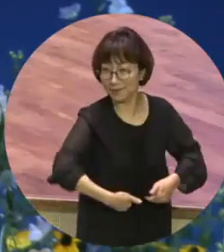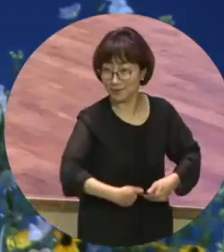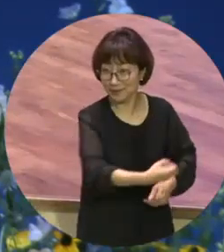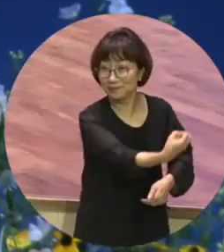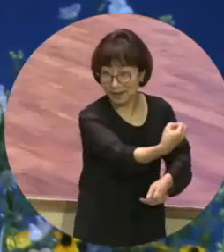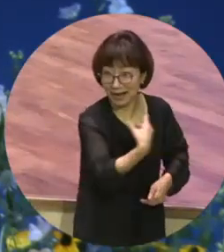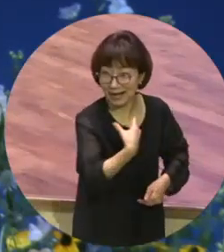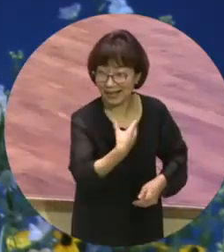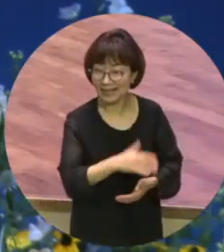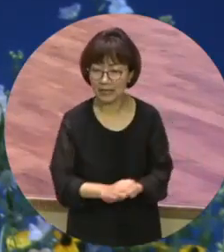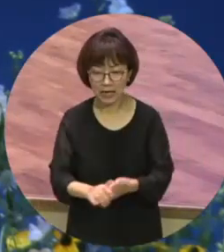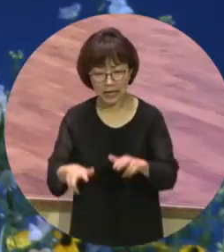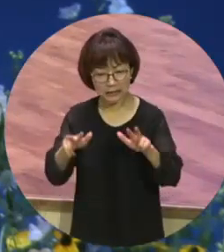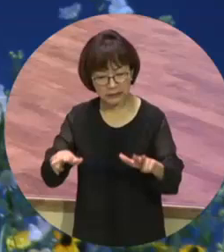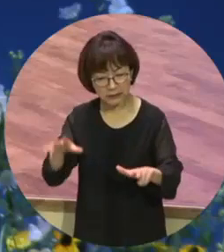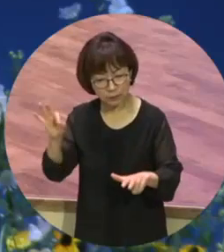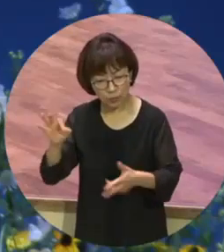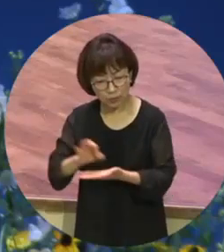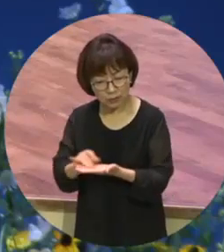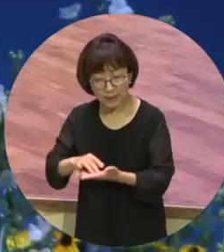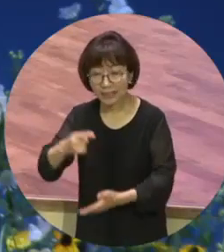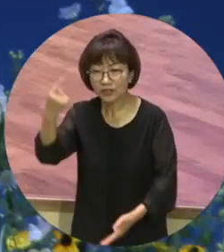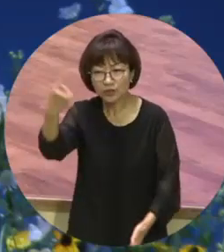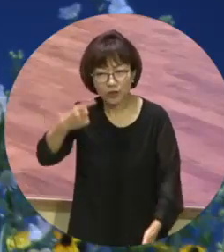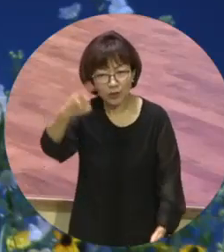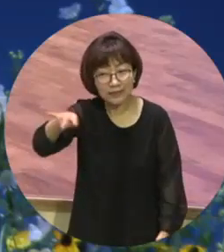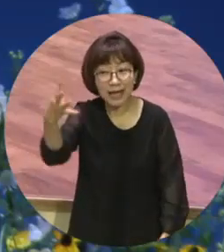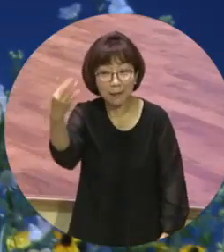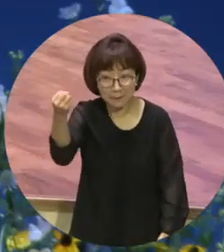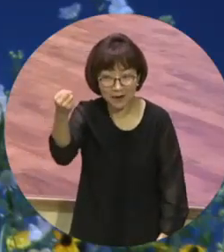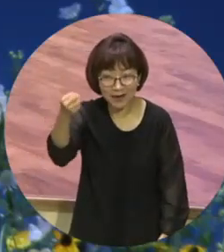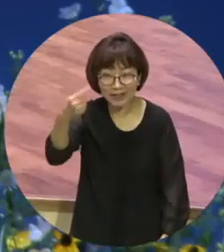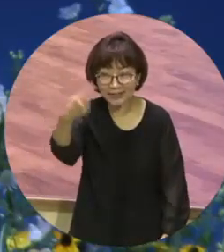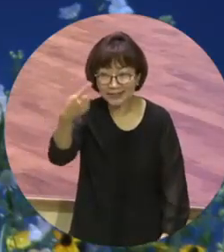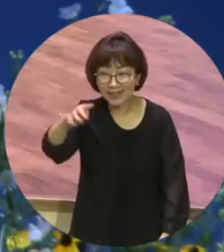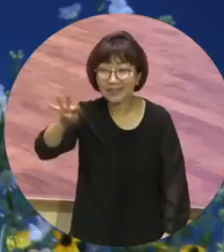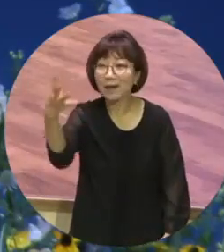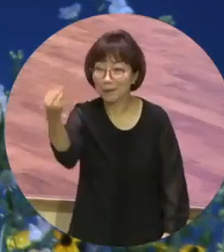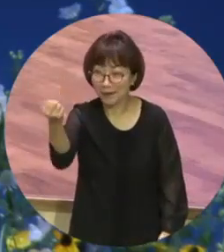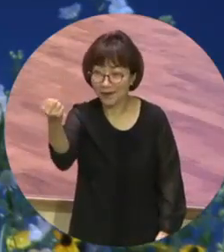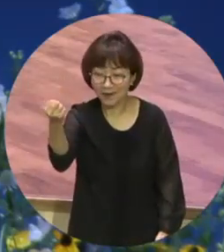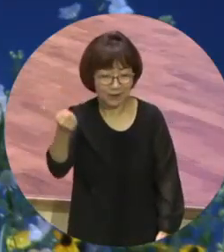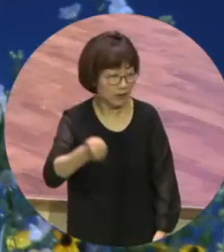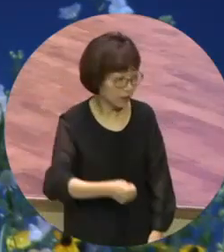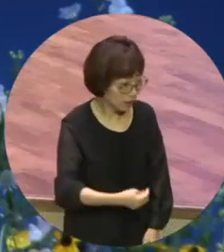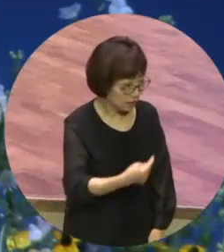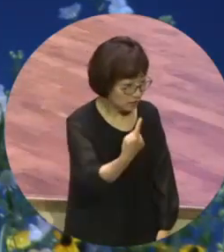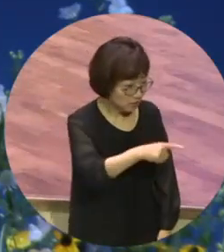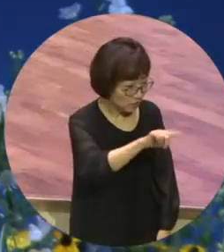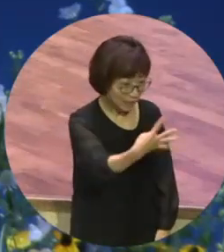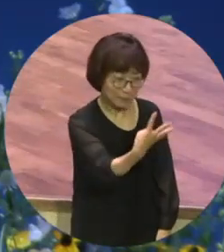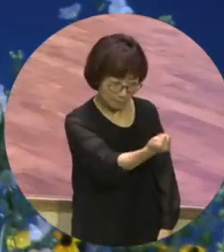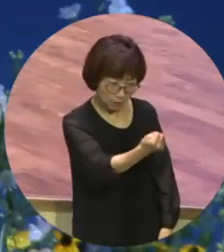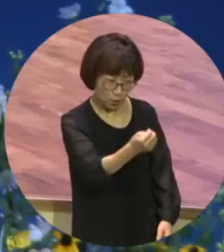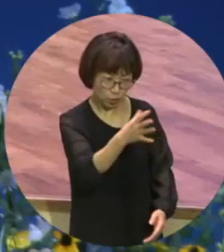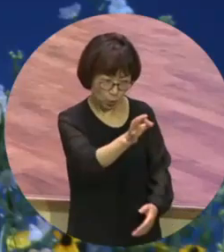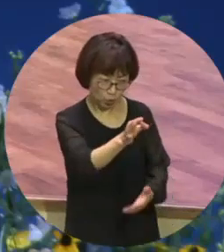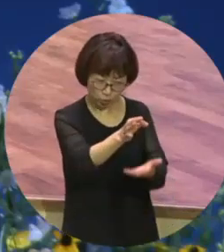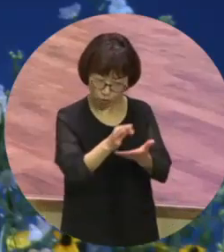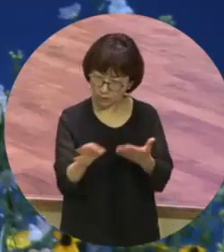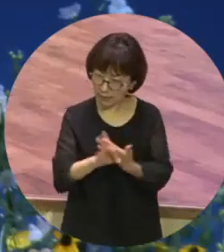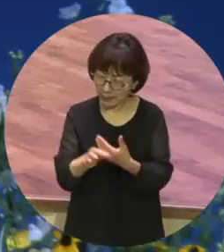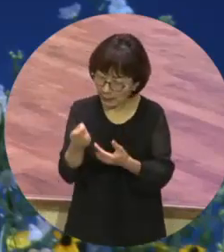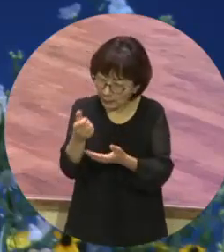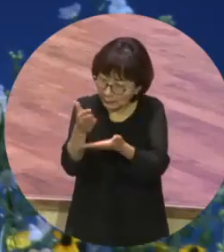되느냐? 한 1,400만 원 정도 돼요. 그 돈이 있어야 뭐 조금씩은 그래도 먹을 수